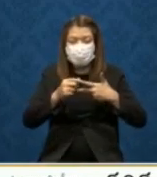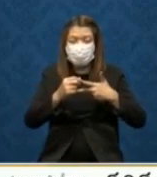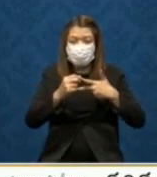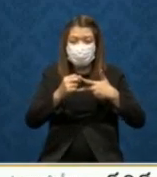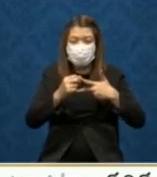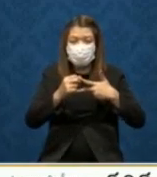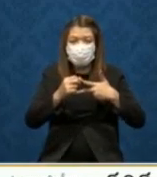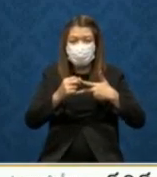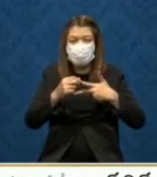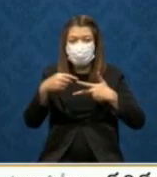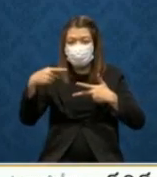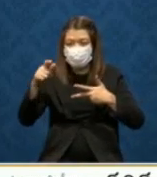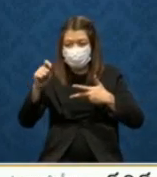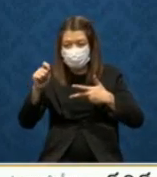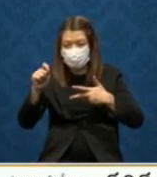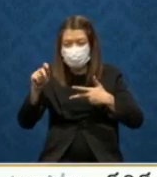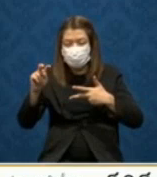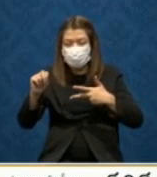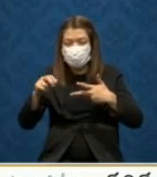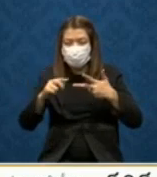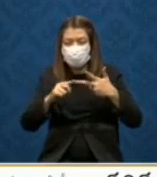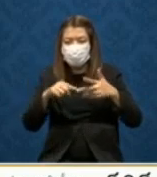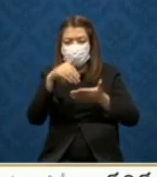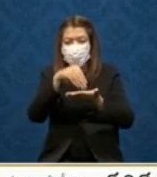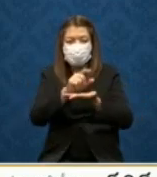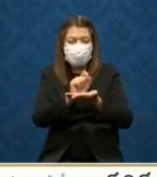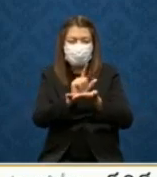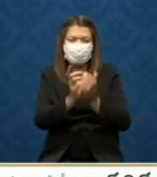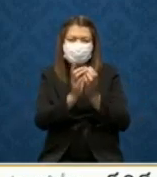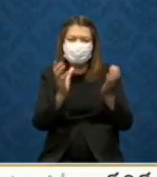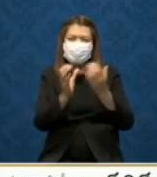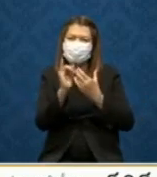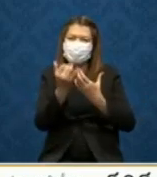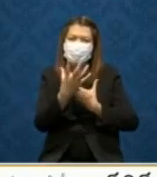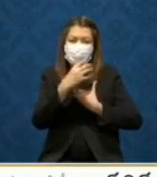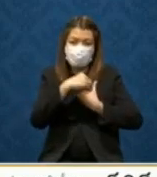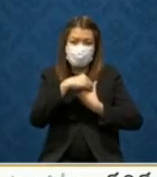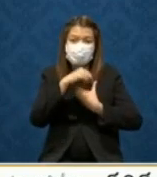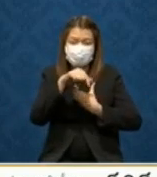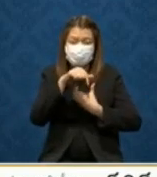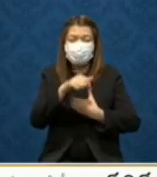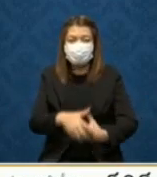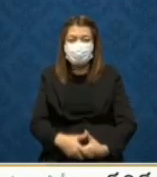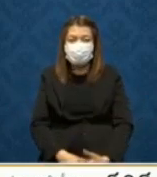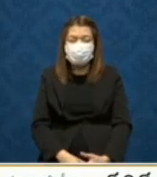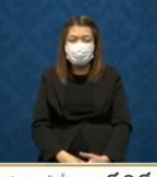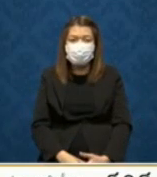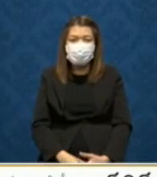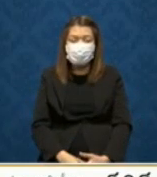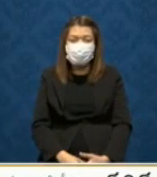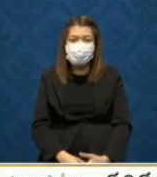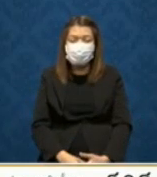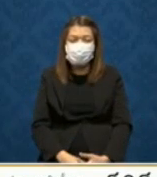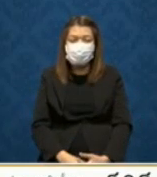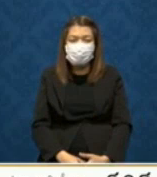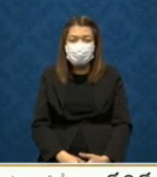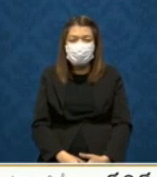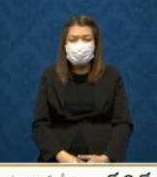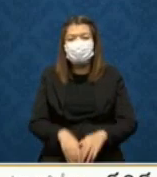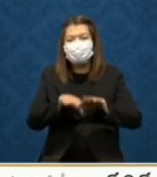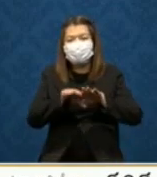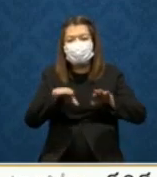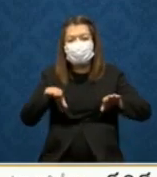ปอนเดาะ 3ศูนย์จริธรรมประจำมัสยิดหรือว่าเราเรียกว่าตาดีกาวันนี้เด็ก